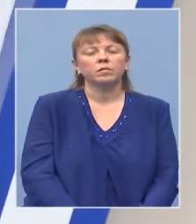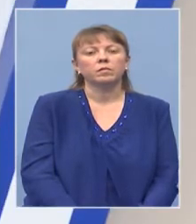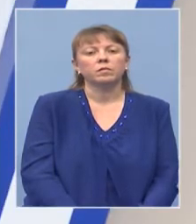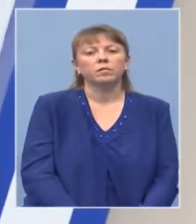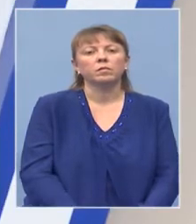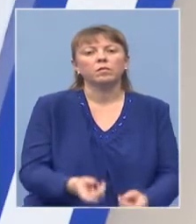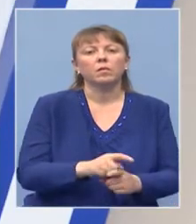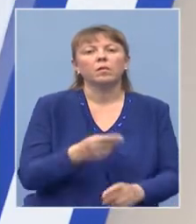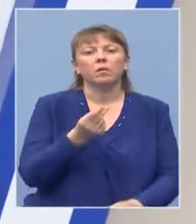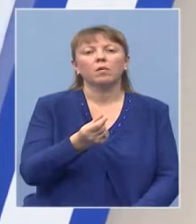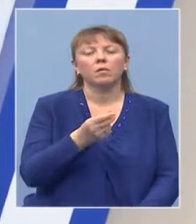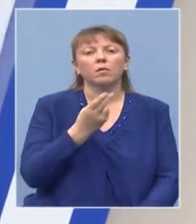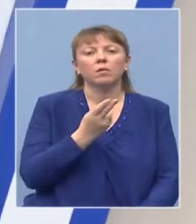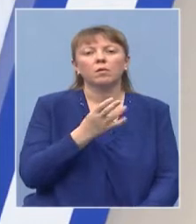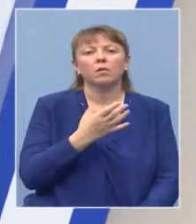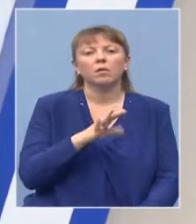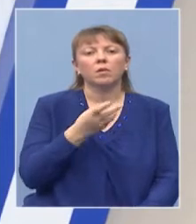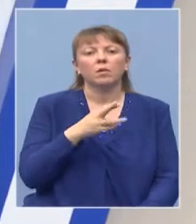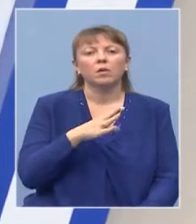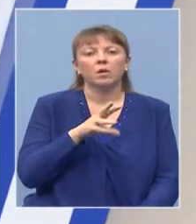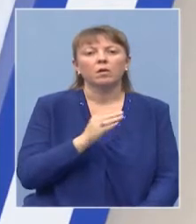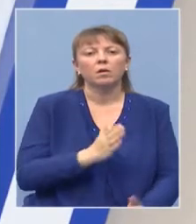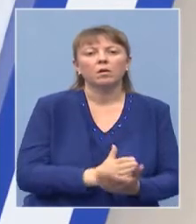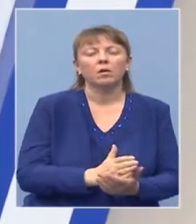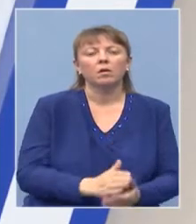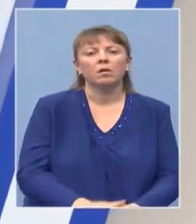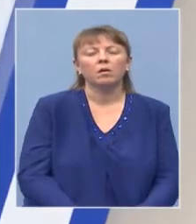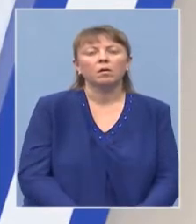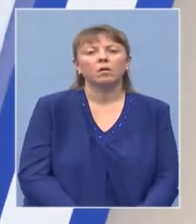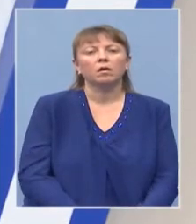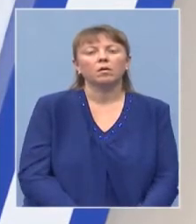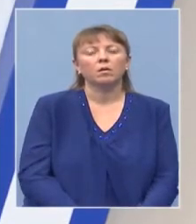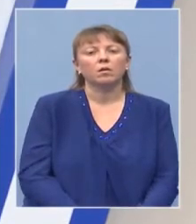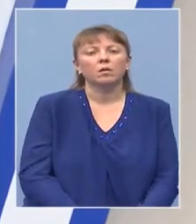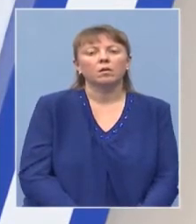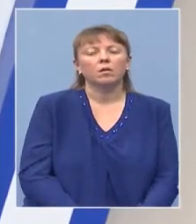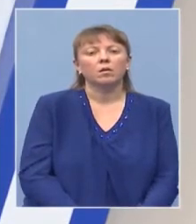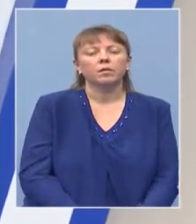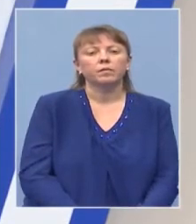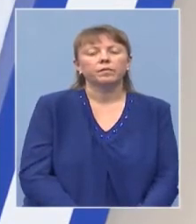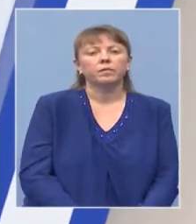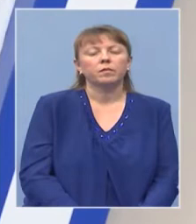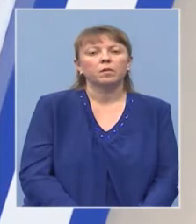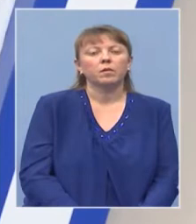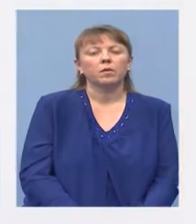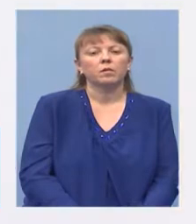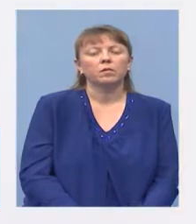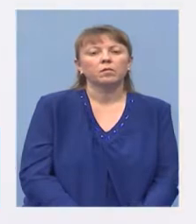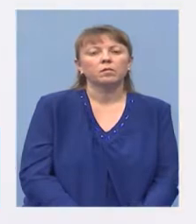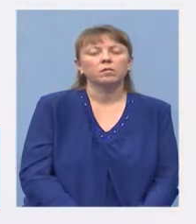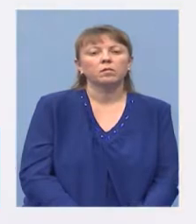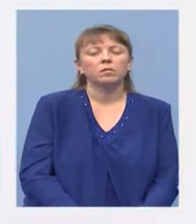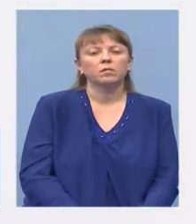в ЦОНах. То есть дополнительные опции появились для оплаты услуг. Или нет? Изменения по оплате,